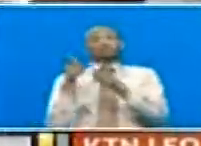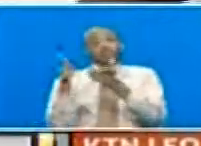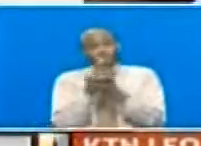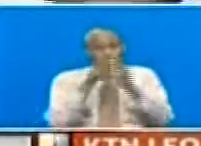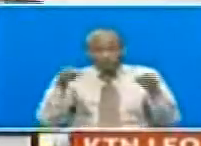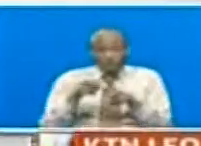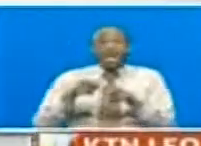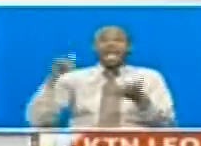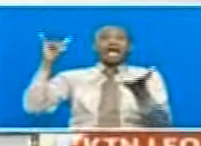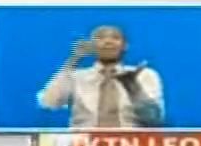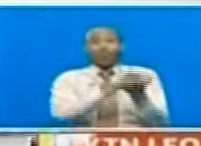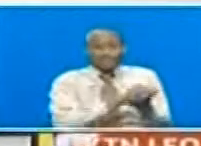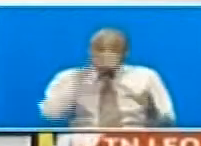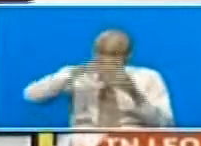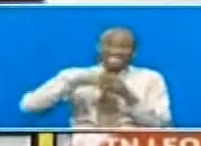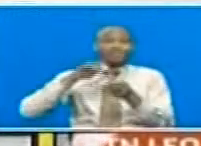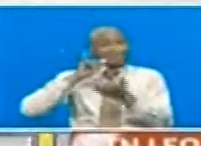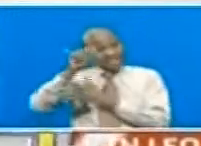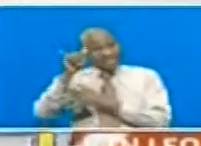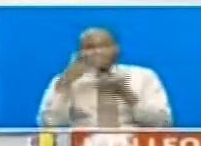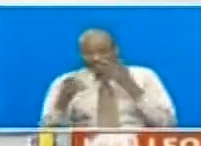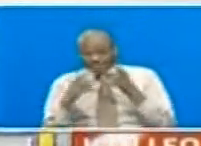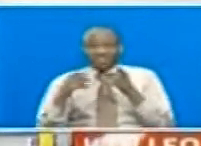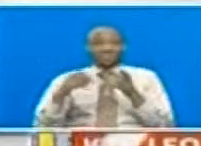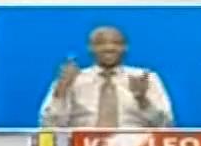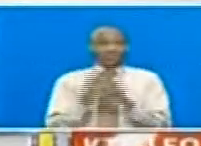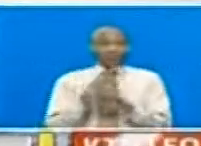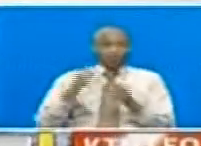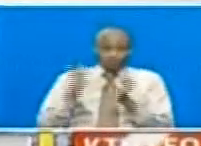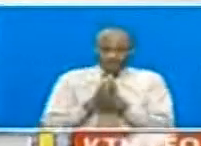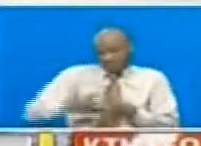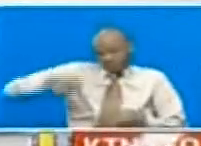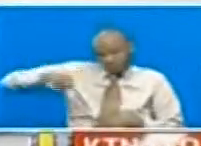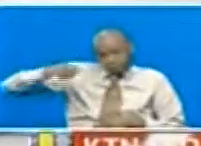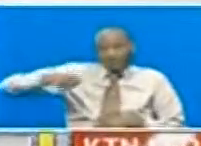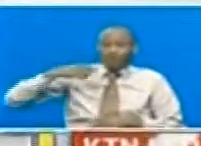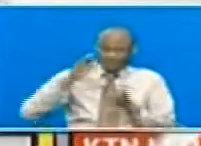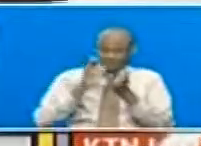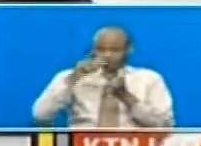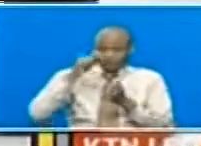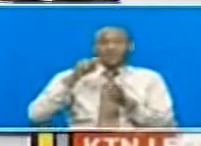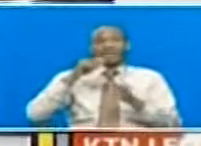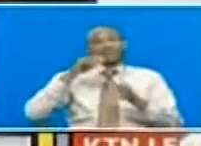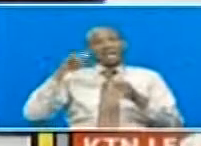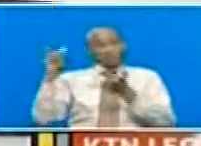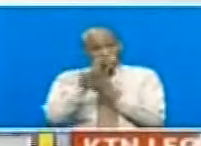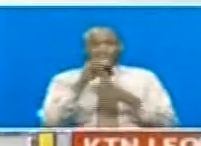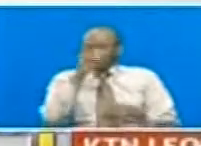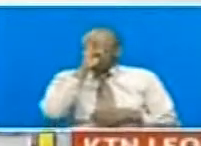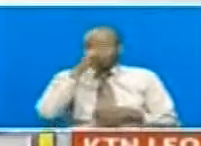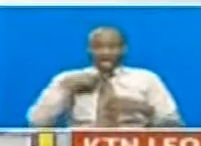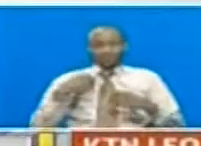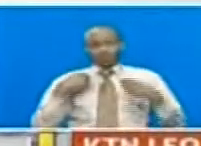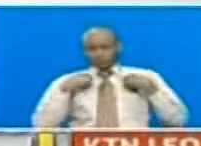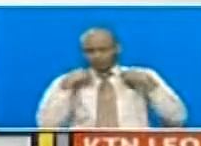mpaka airport ndani ya ndege. Kama ni drug smuggling na shuka na briefcase changu, polisi wetu walikuwa kuna uniform